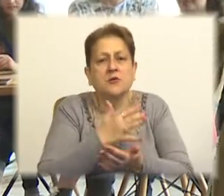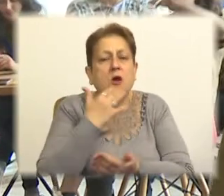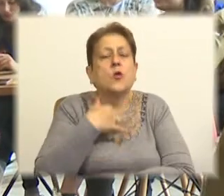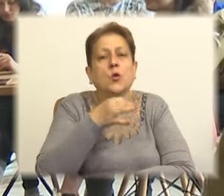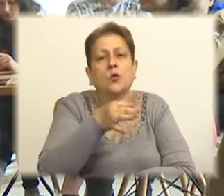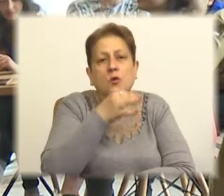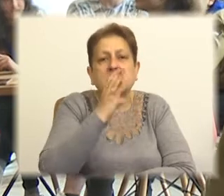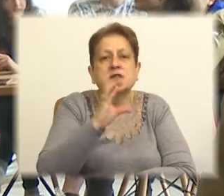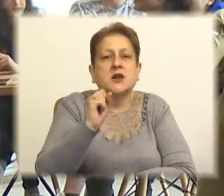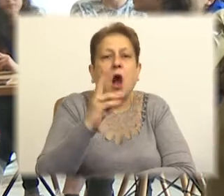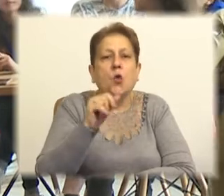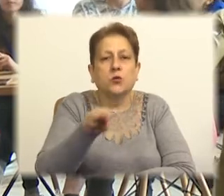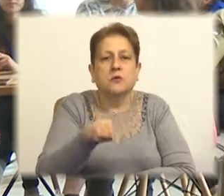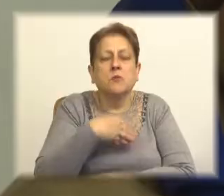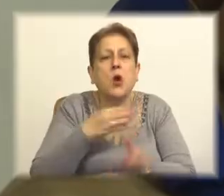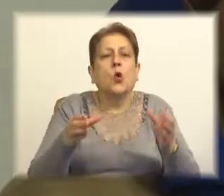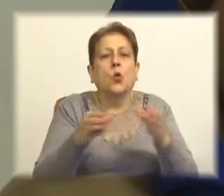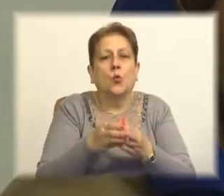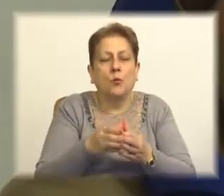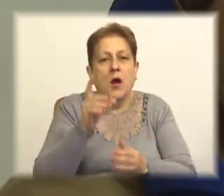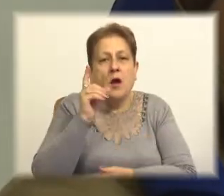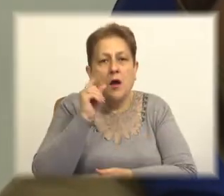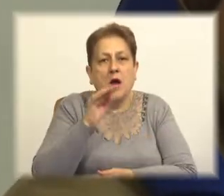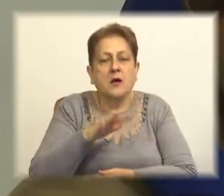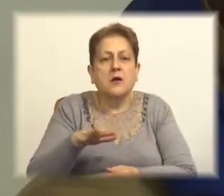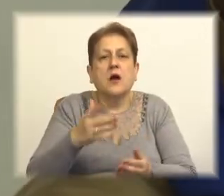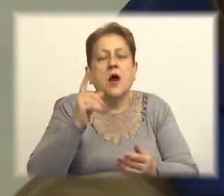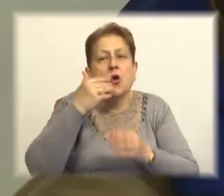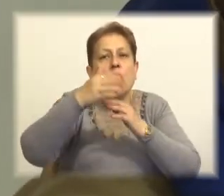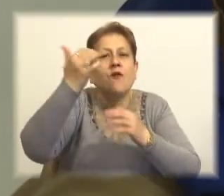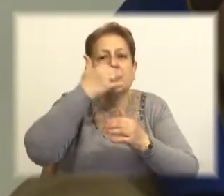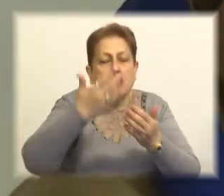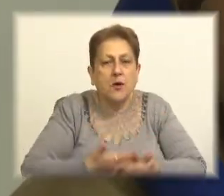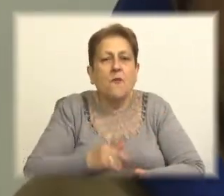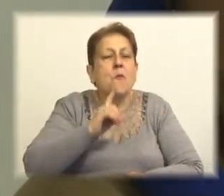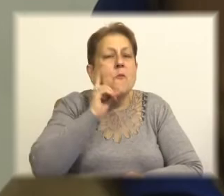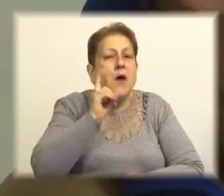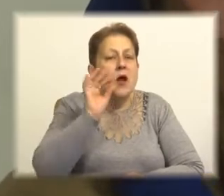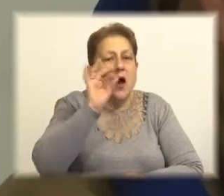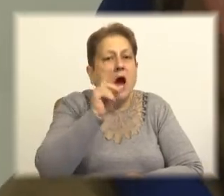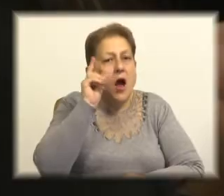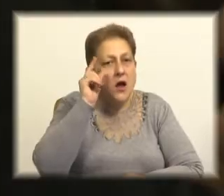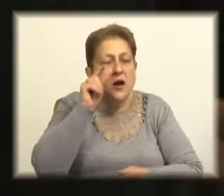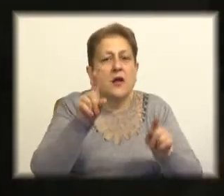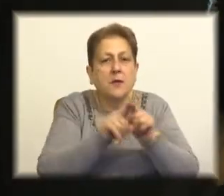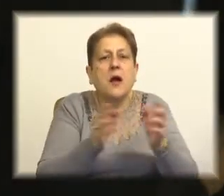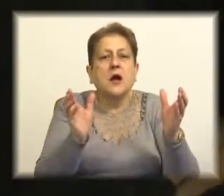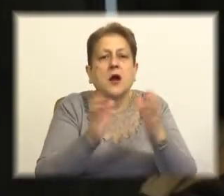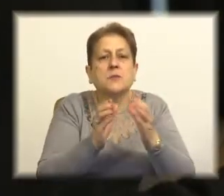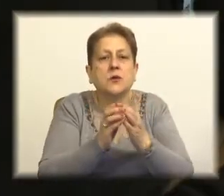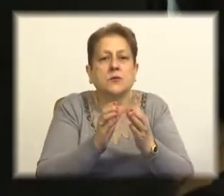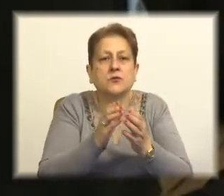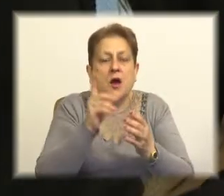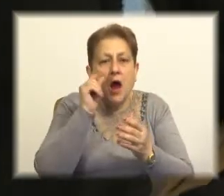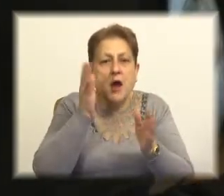ես գալիս սկաուտականի մեր խումբը։ Հայաստանից դուրս ապրող հայ երեխաների ու պատանիների համար հայկական նման կազմակերպություններն